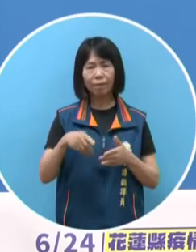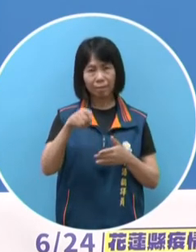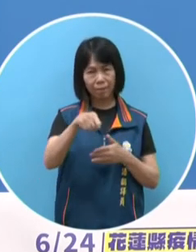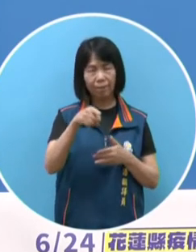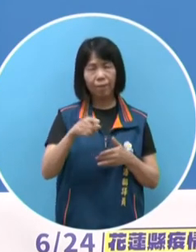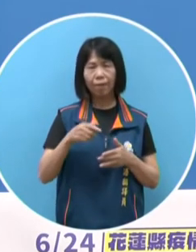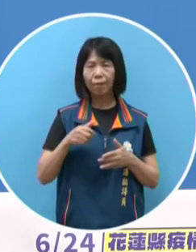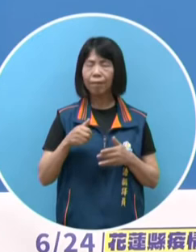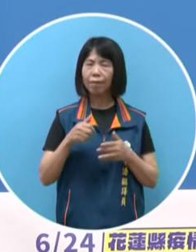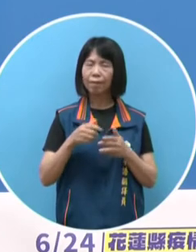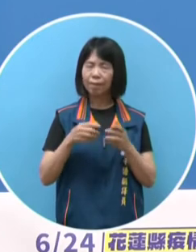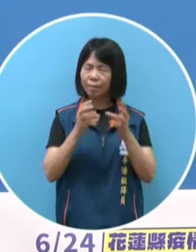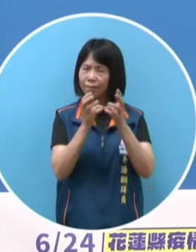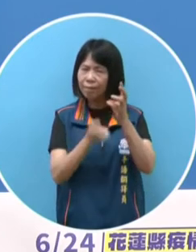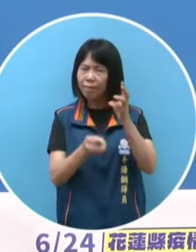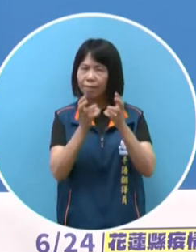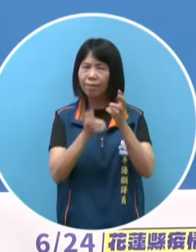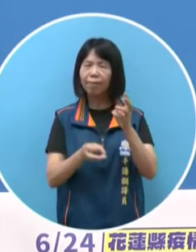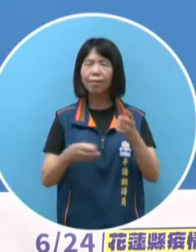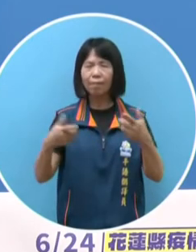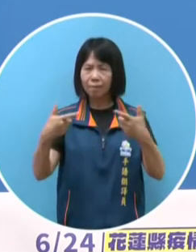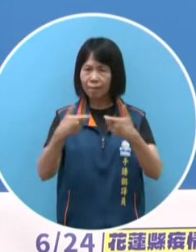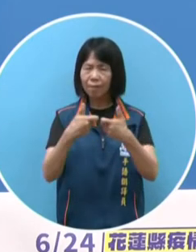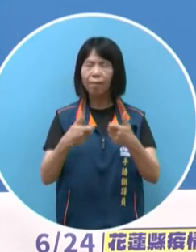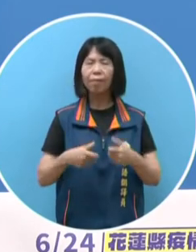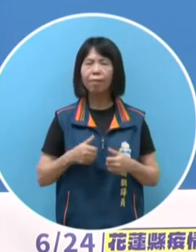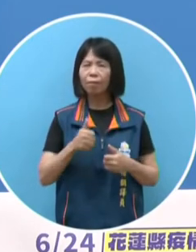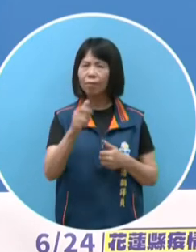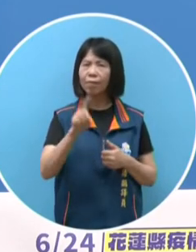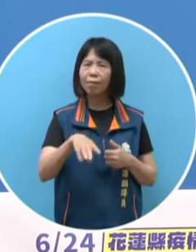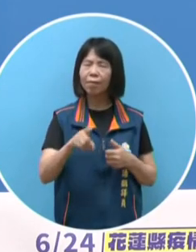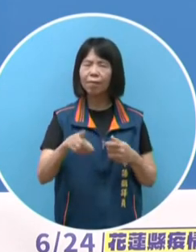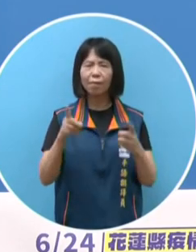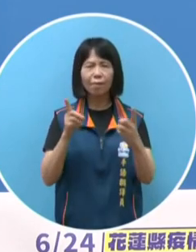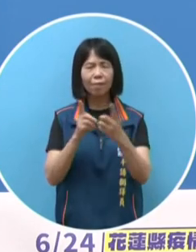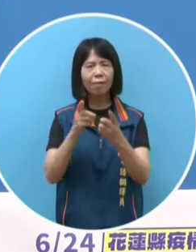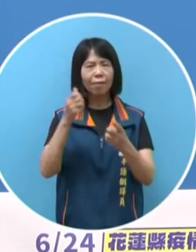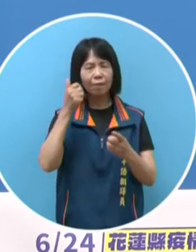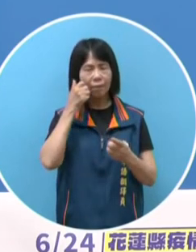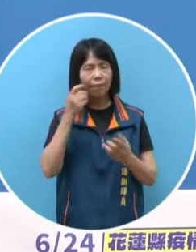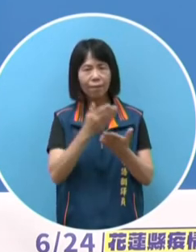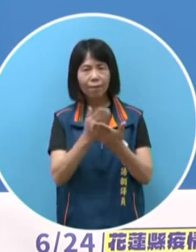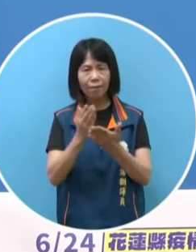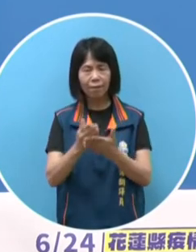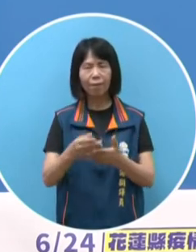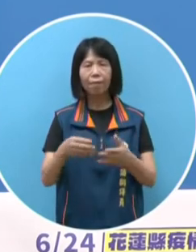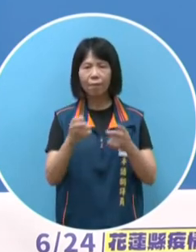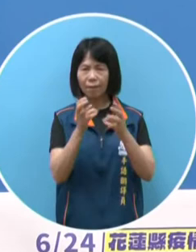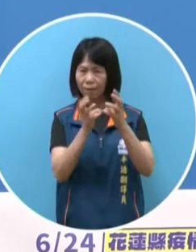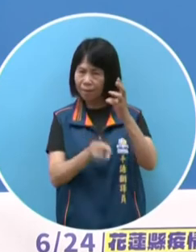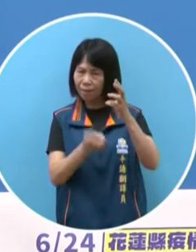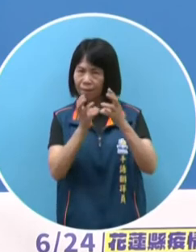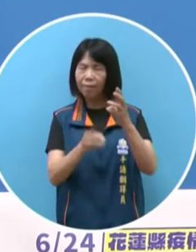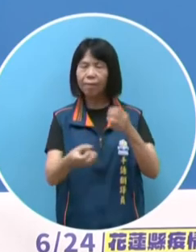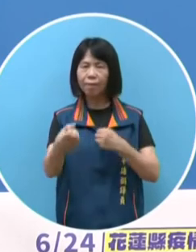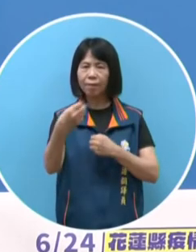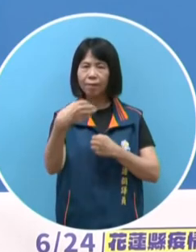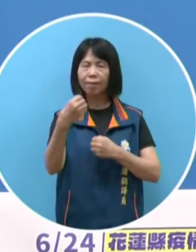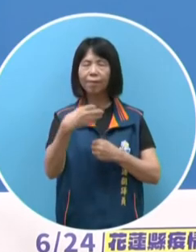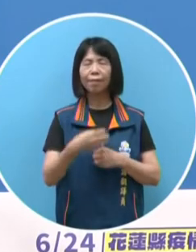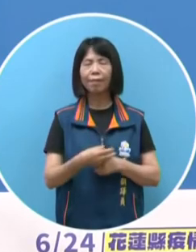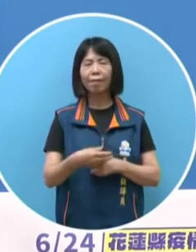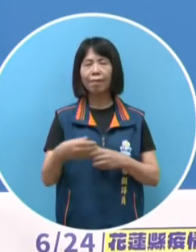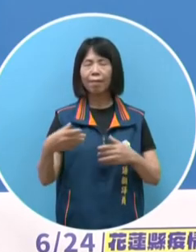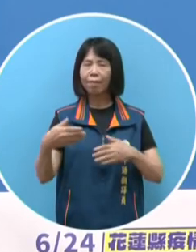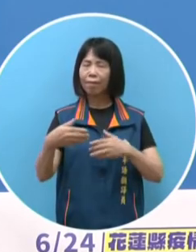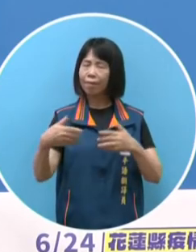者非常详实而且配合。我也要谢谢被框列者能够配合花莲县政府，每